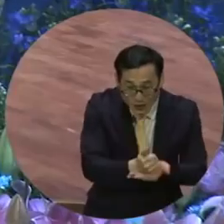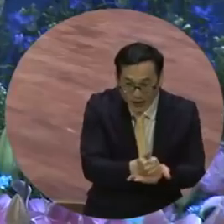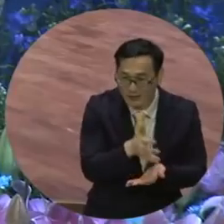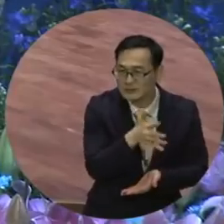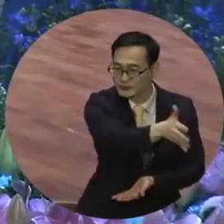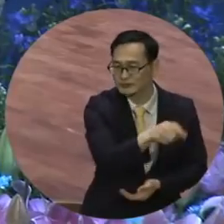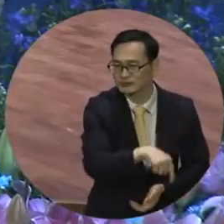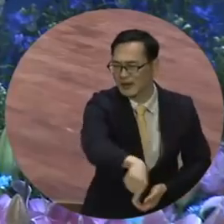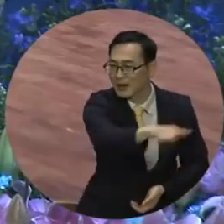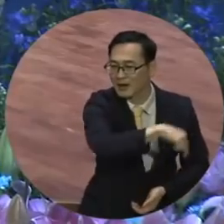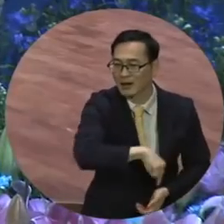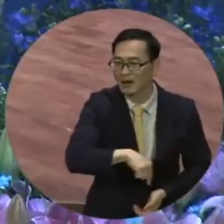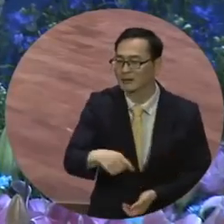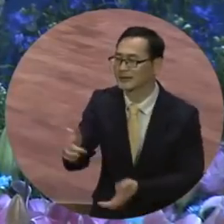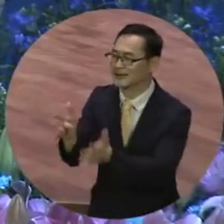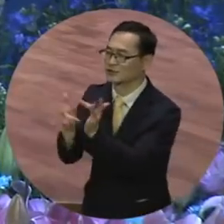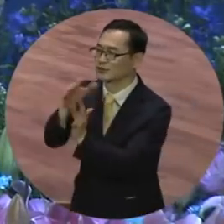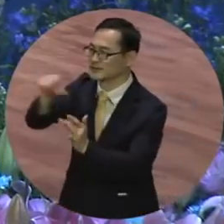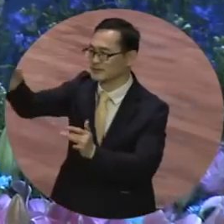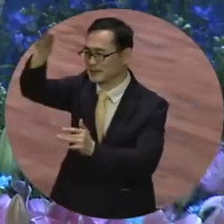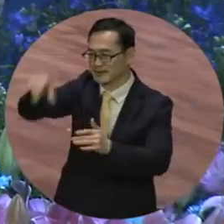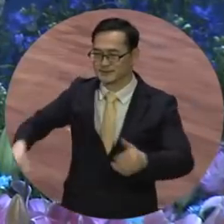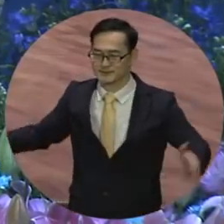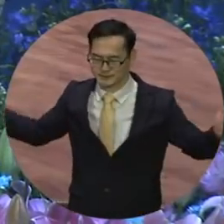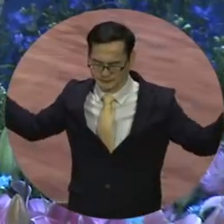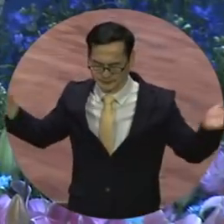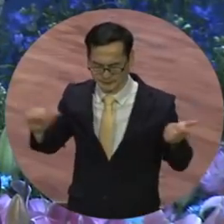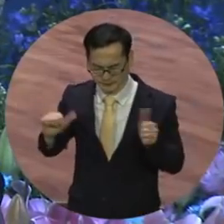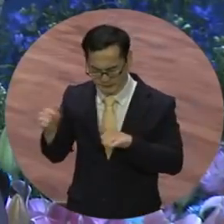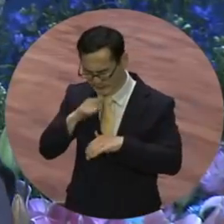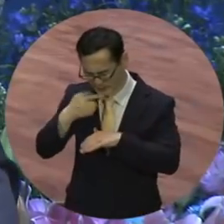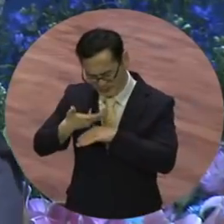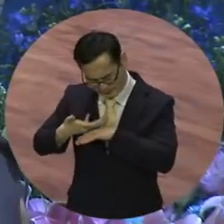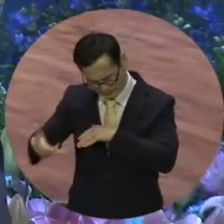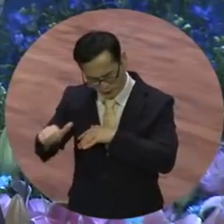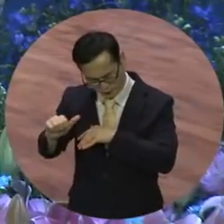예수 그리스도의 십자가의 보혈로